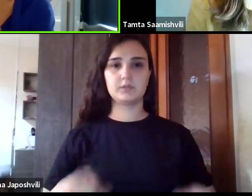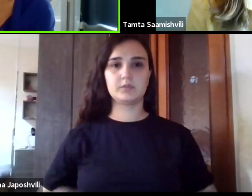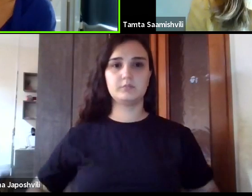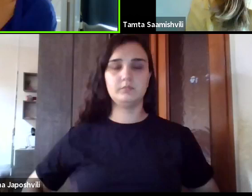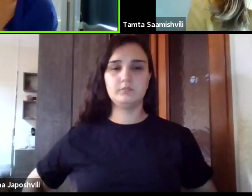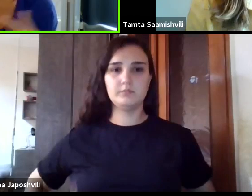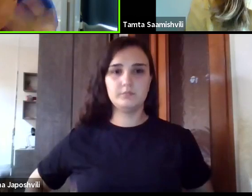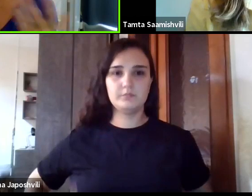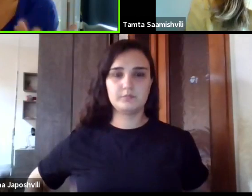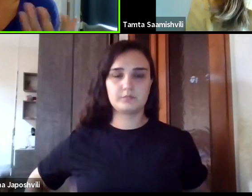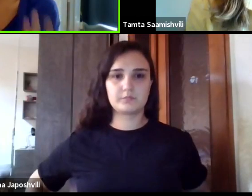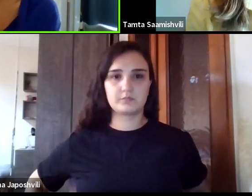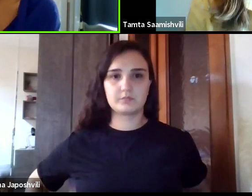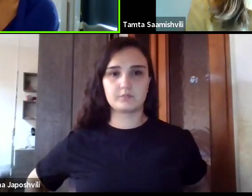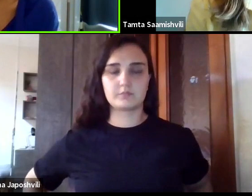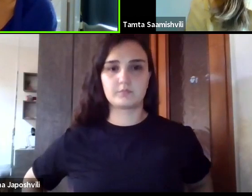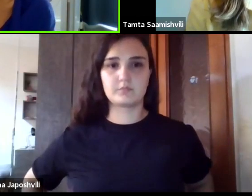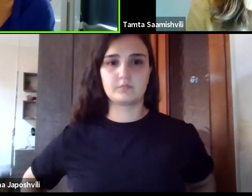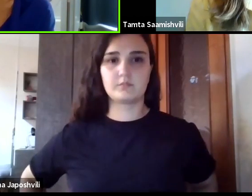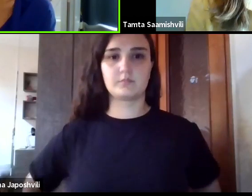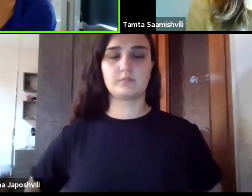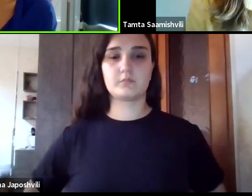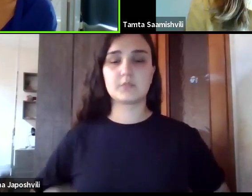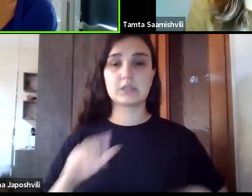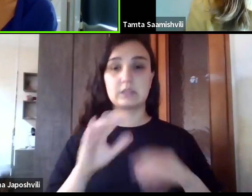განვითარების განვითარებაზე ზრუნვის დროსაც.